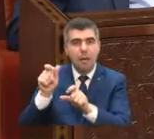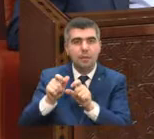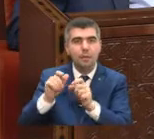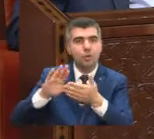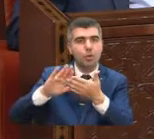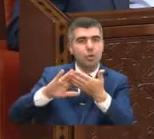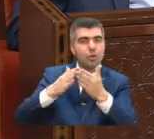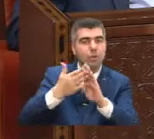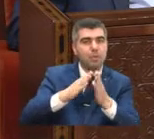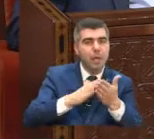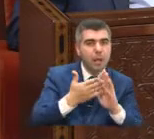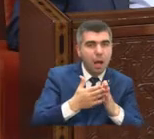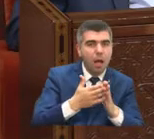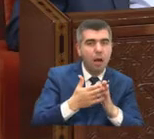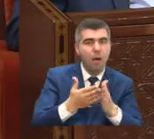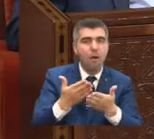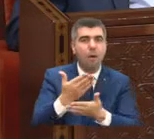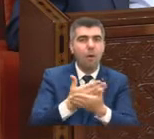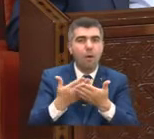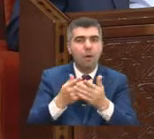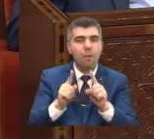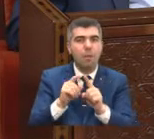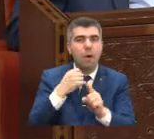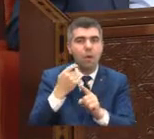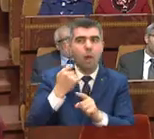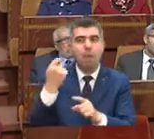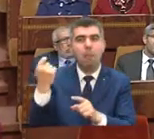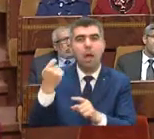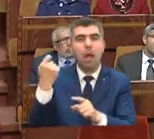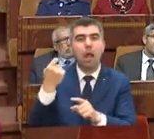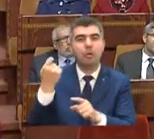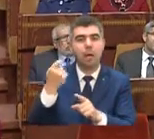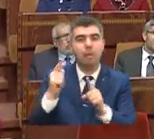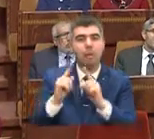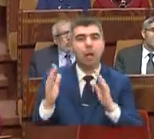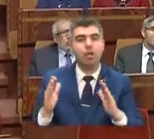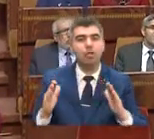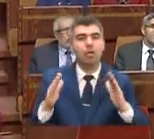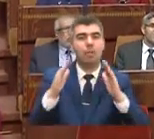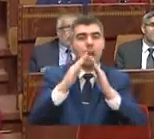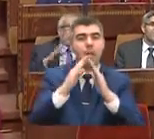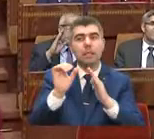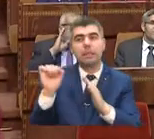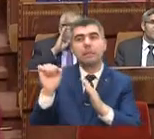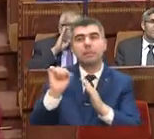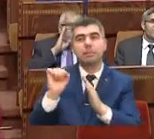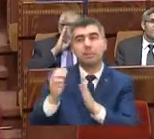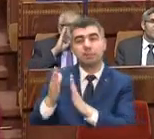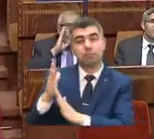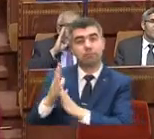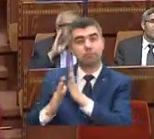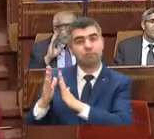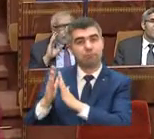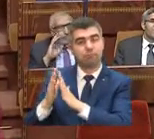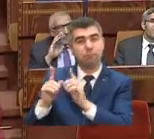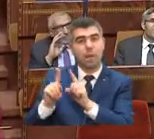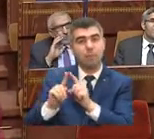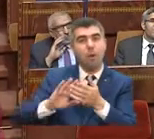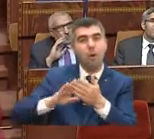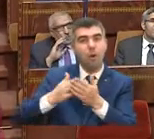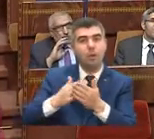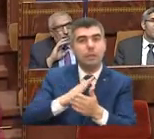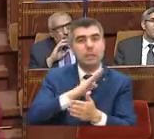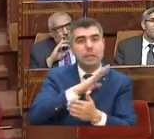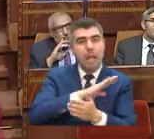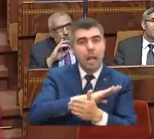المدنية والمهنية في مهرجان الجبل الذي انعقد يوم السبت الماضي، والذي عبر فيه الجميع عن الصمود والإباء لأهل